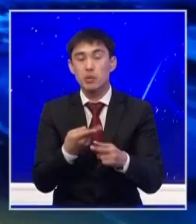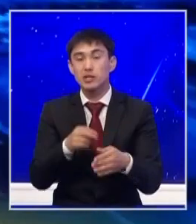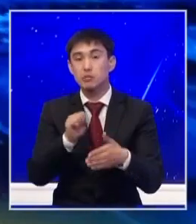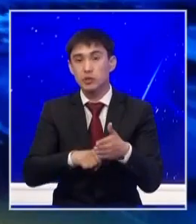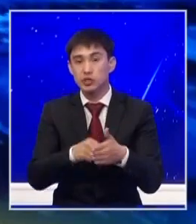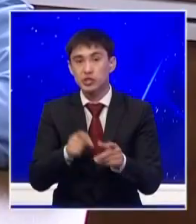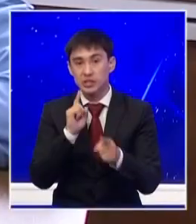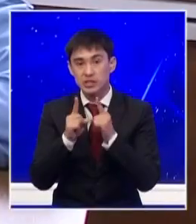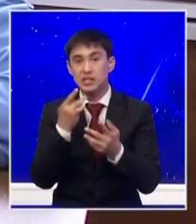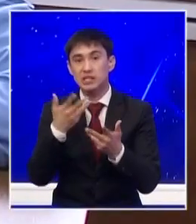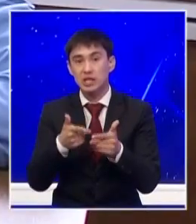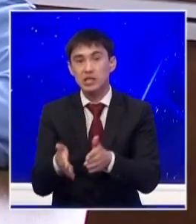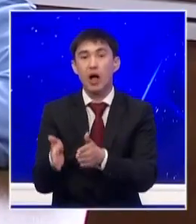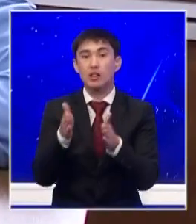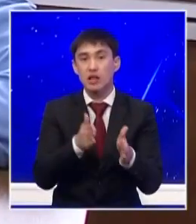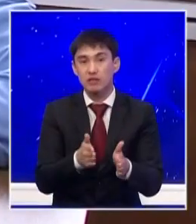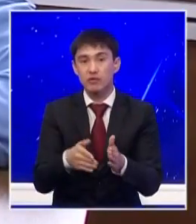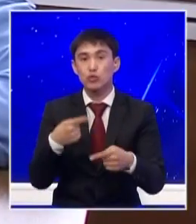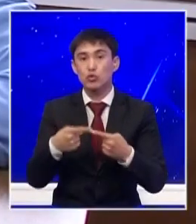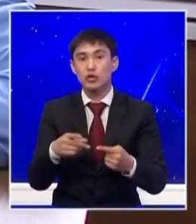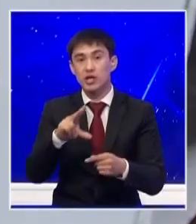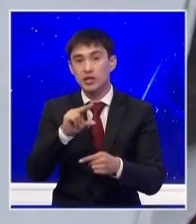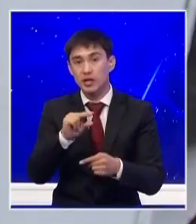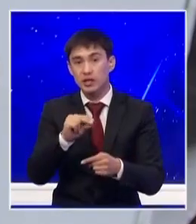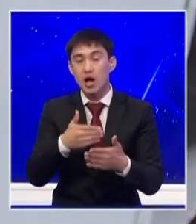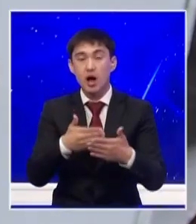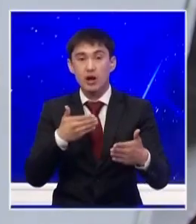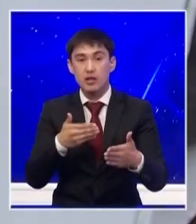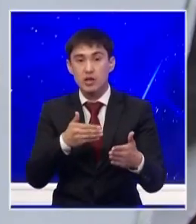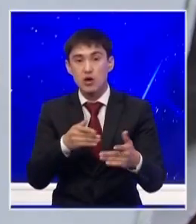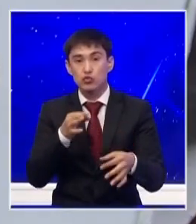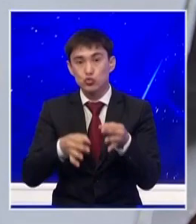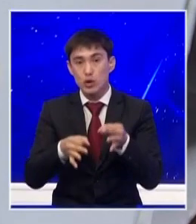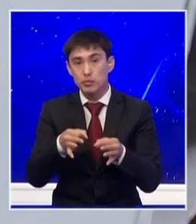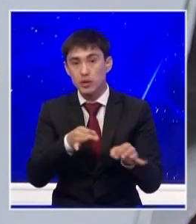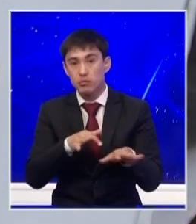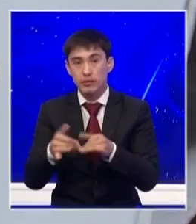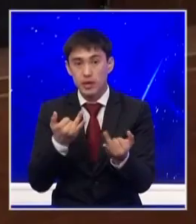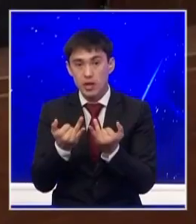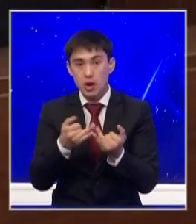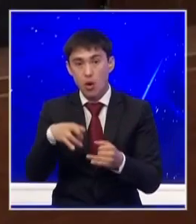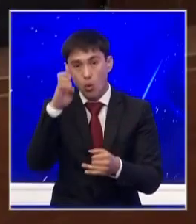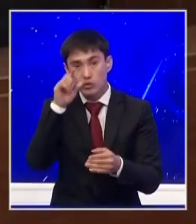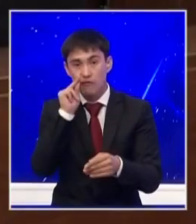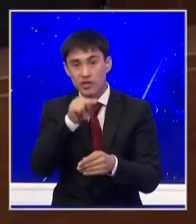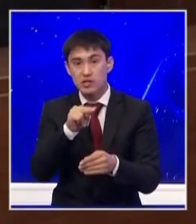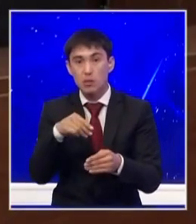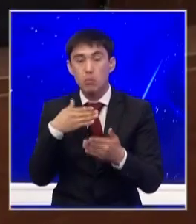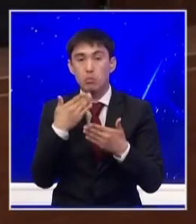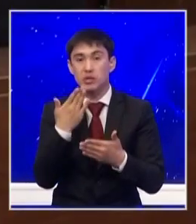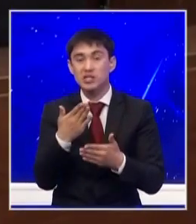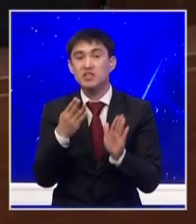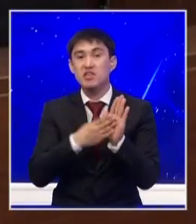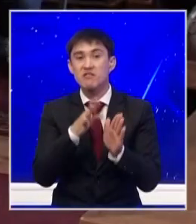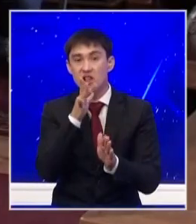этой же причине заседание несколько раз откладывали на другие даты ранее в ходе судебных премий гособвинитель запросил для него 9